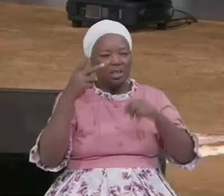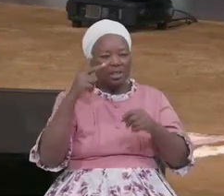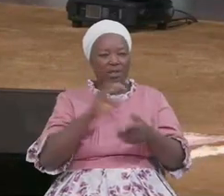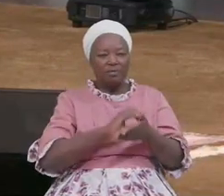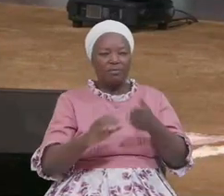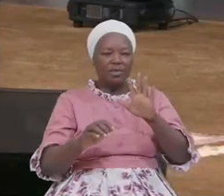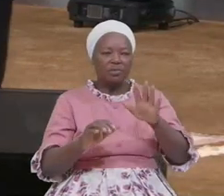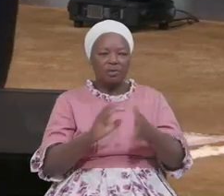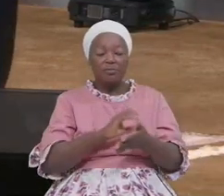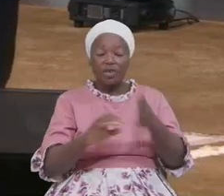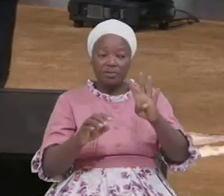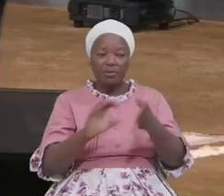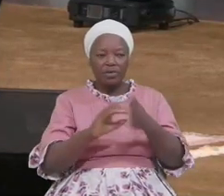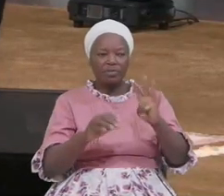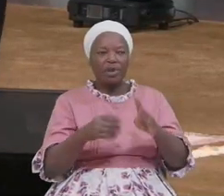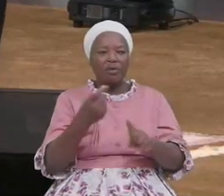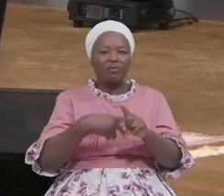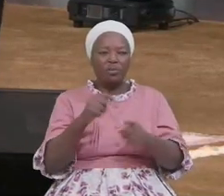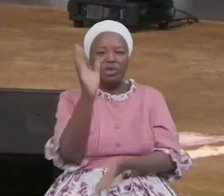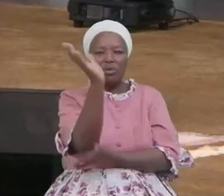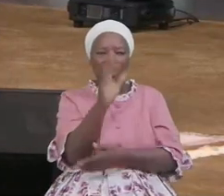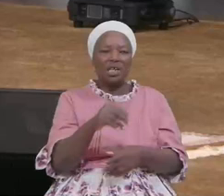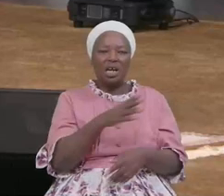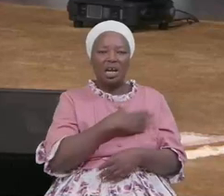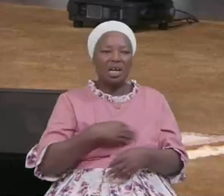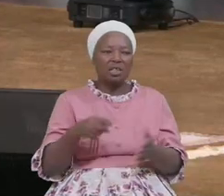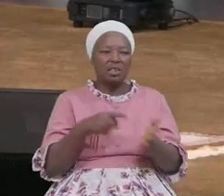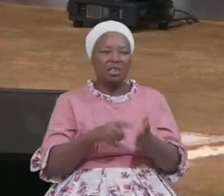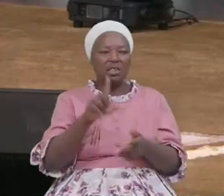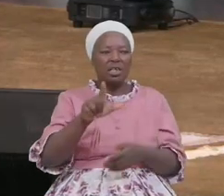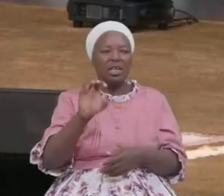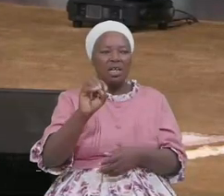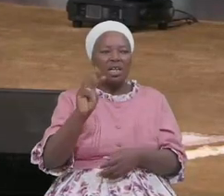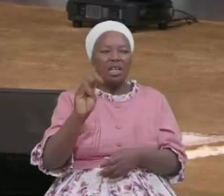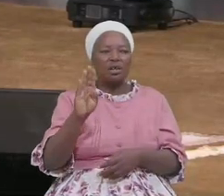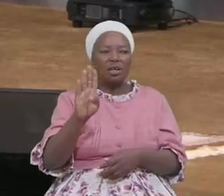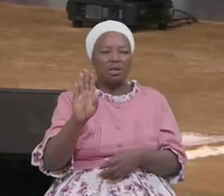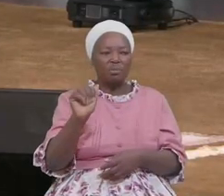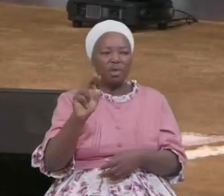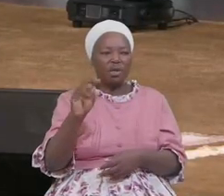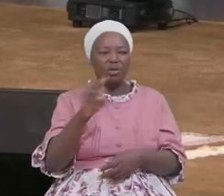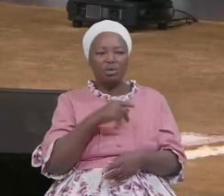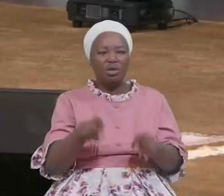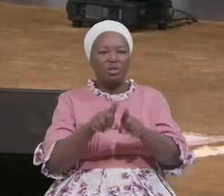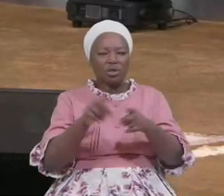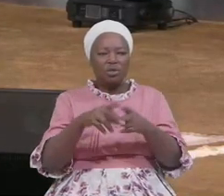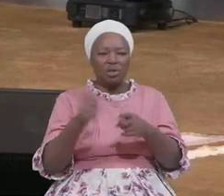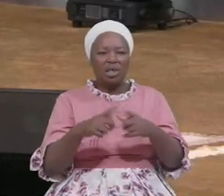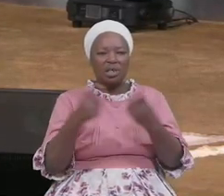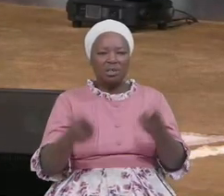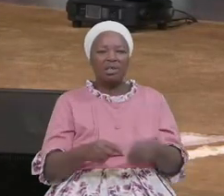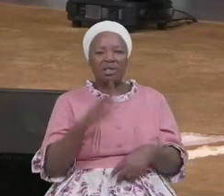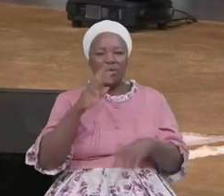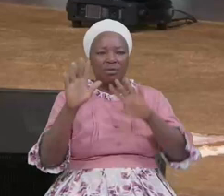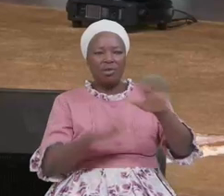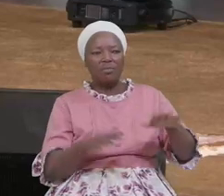Verset 4, vous aurez pour territoire depuis le désert et le Liban jusqu'au grand fleuve, le fleuve de l'Euphrate, tout